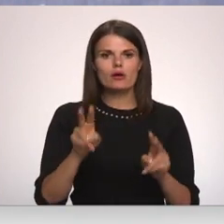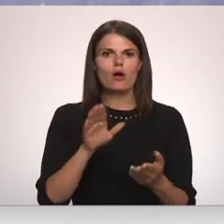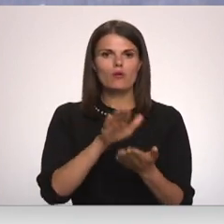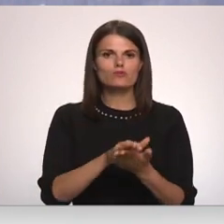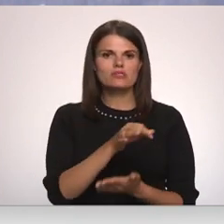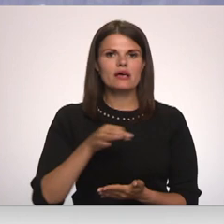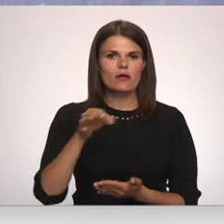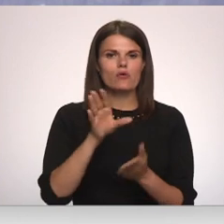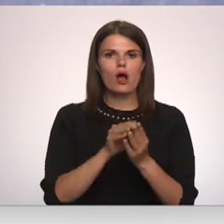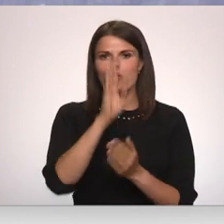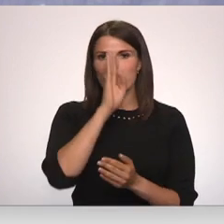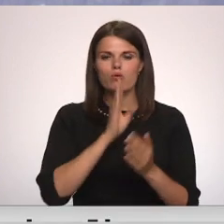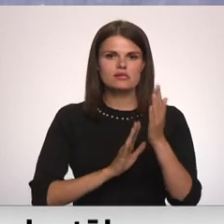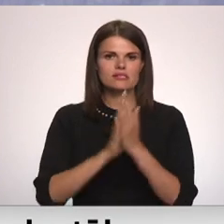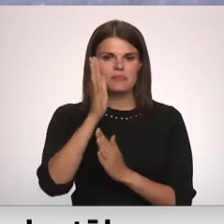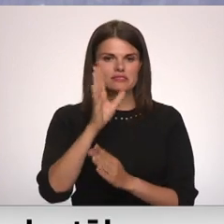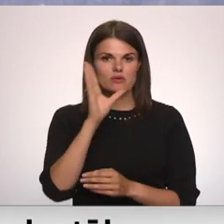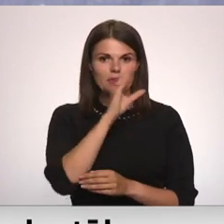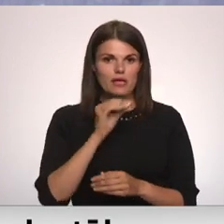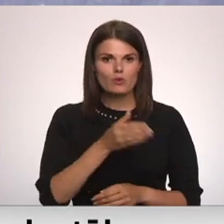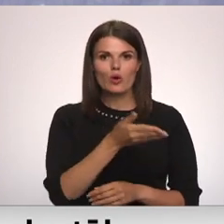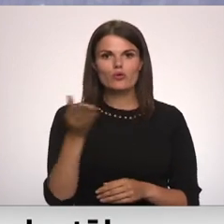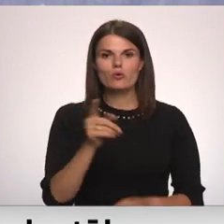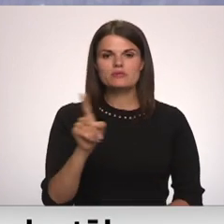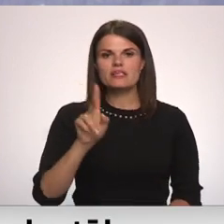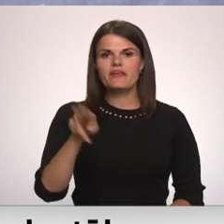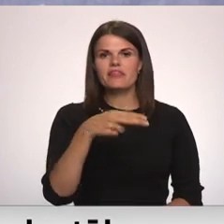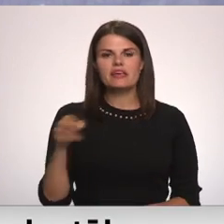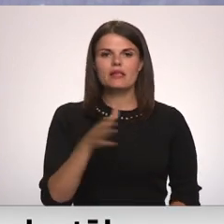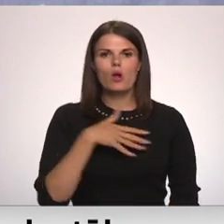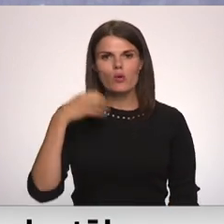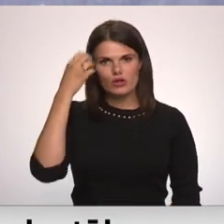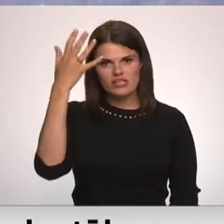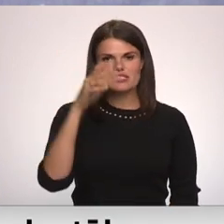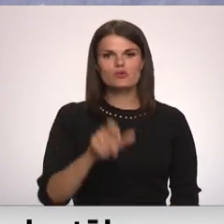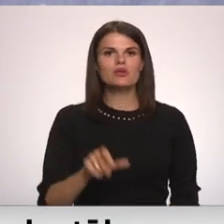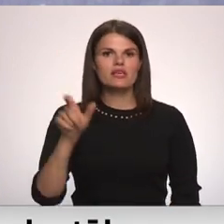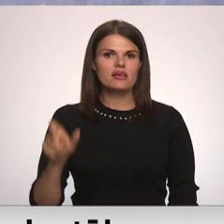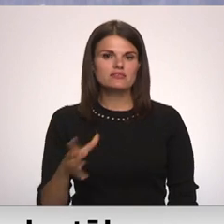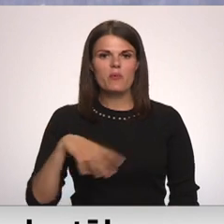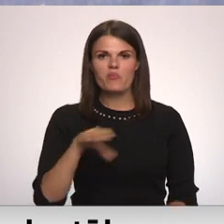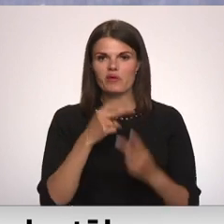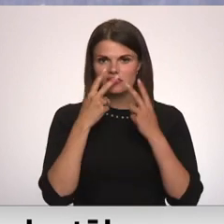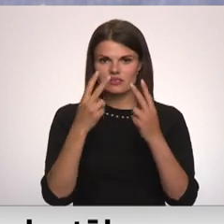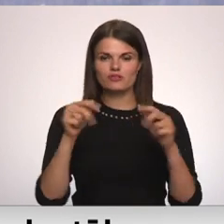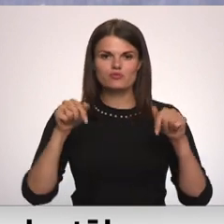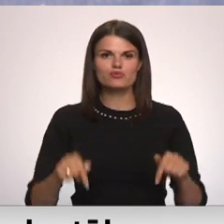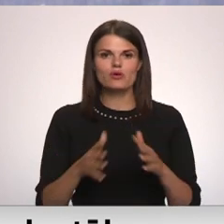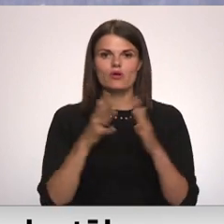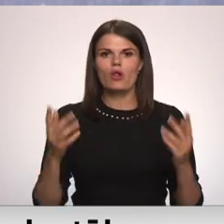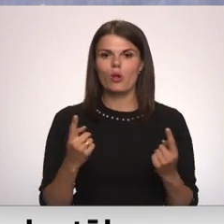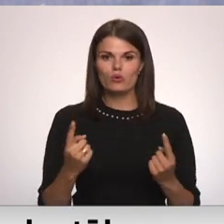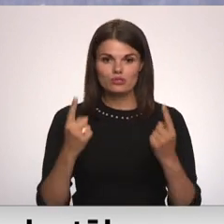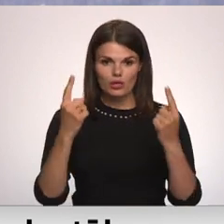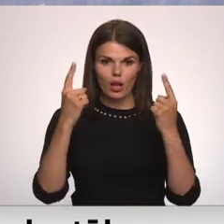ar būtiskām izaugsmas iespējām. Jums ir digitāli ļoti izglītoti iedzīvotāji. Mēs redzam šeit lielus talantus